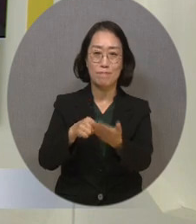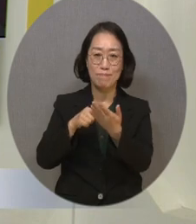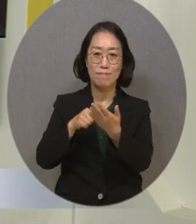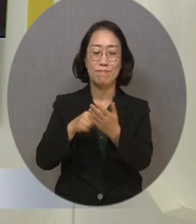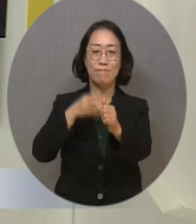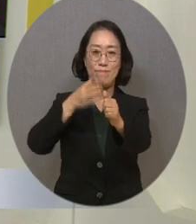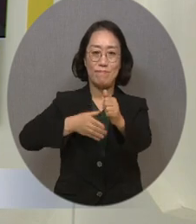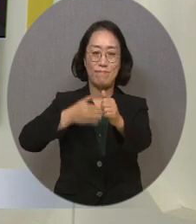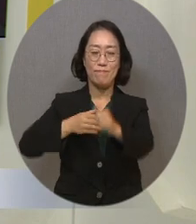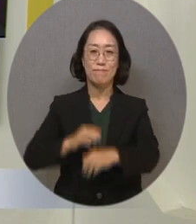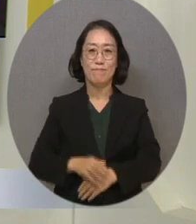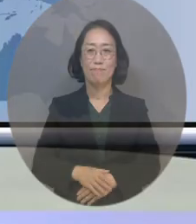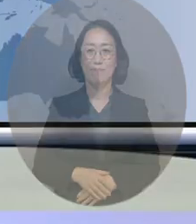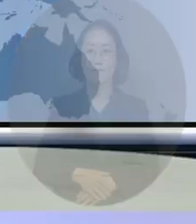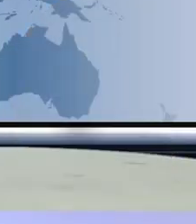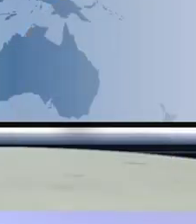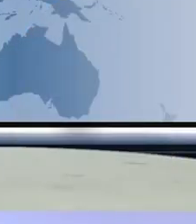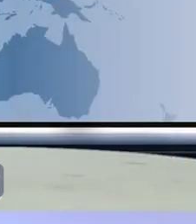수 있습니다.